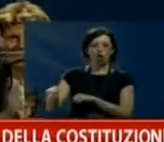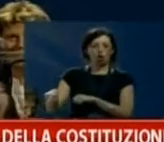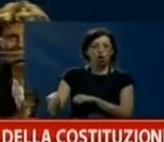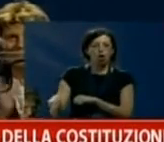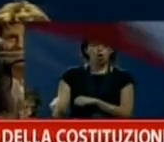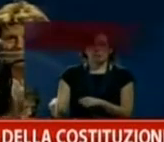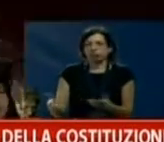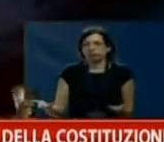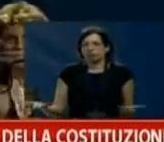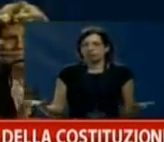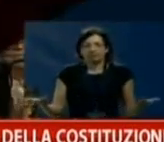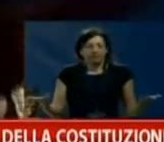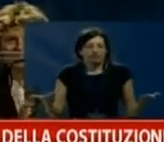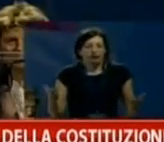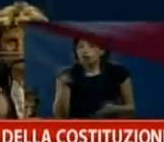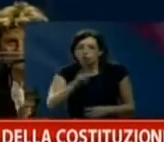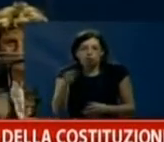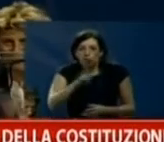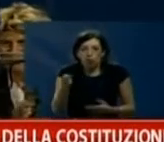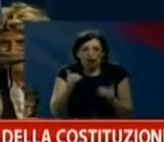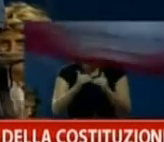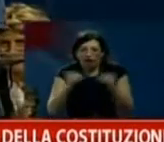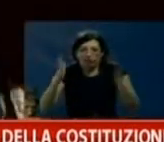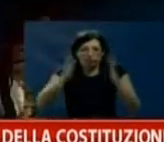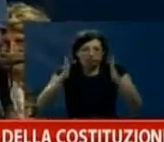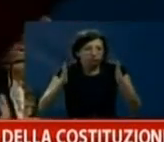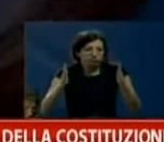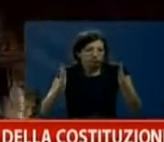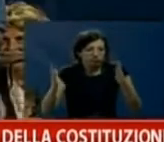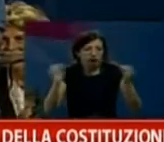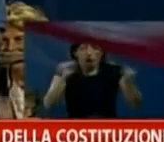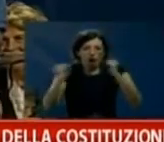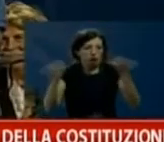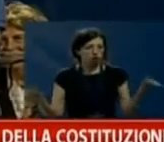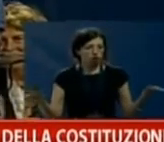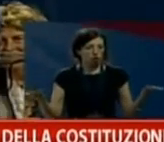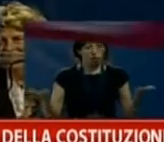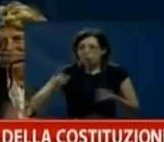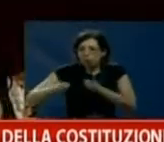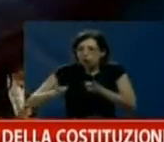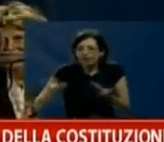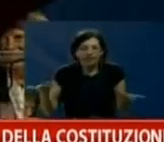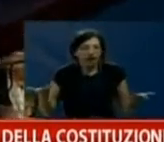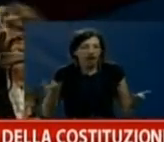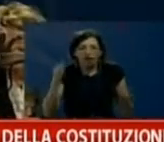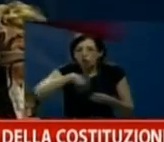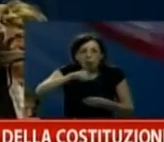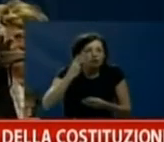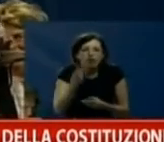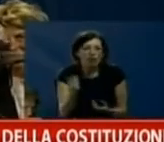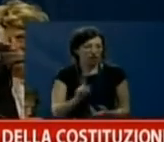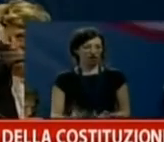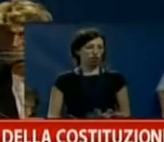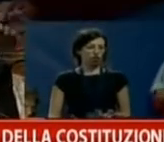morte. Questo è un, cioè, dov'è la politica in tutto questo? Dov'è la politica? Allora, qui si